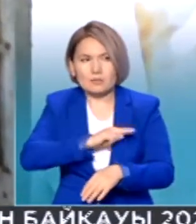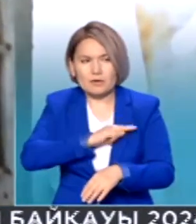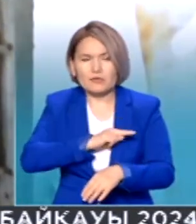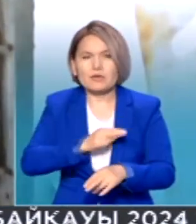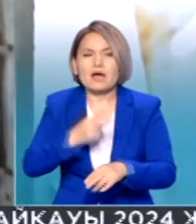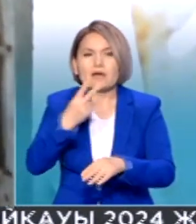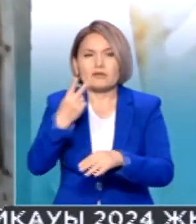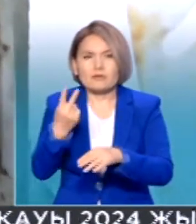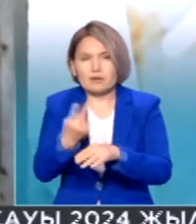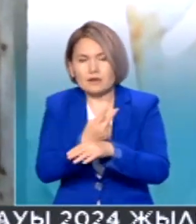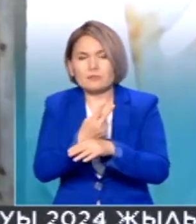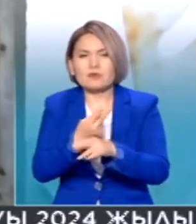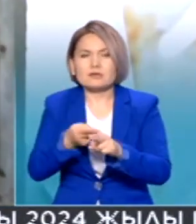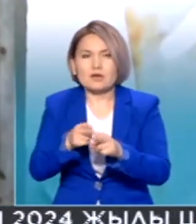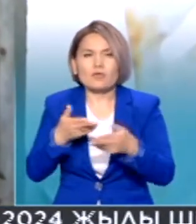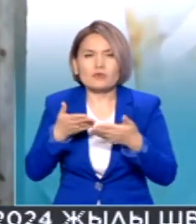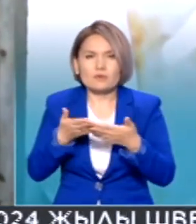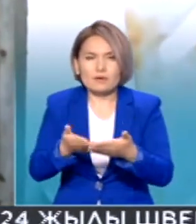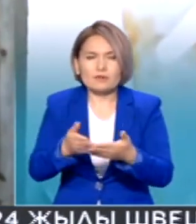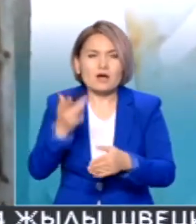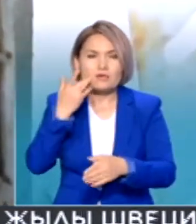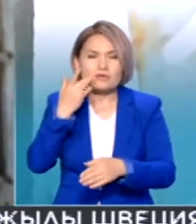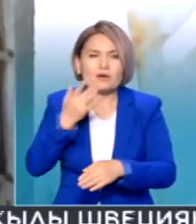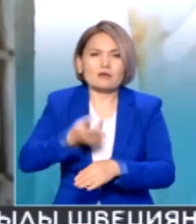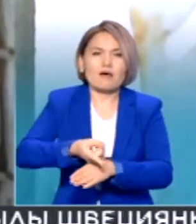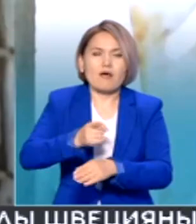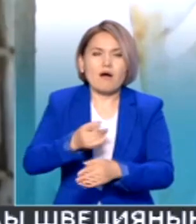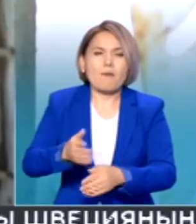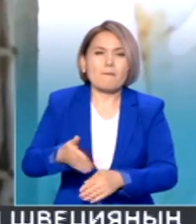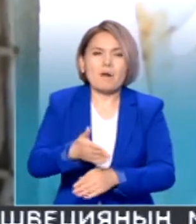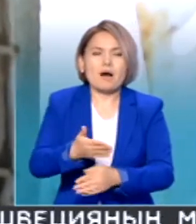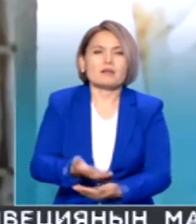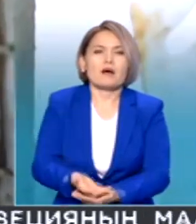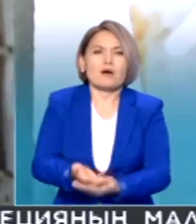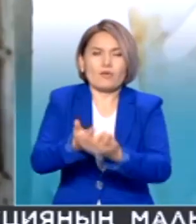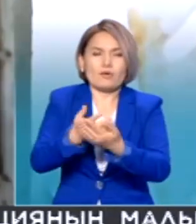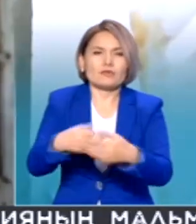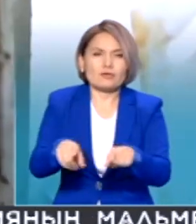екі мезгіл жақсы болады. Жазда кішкене азаяды.